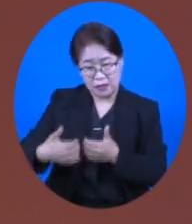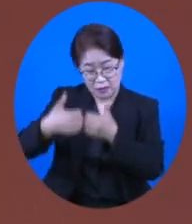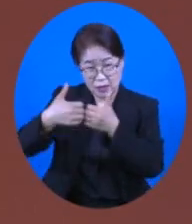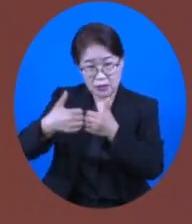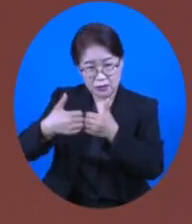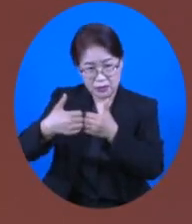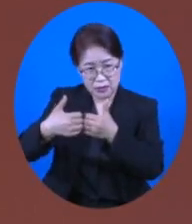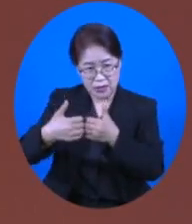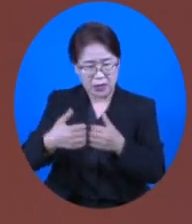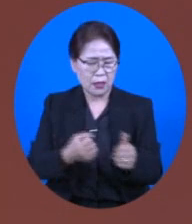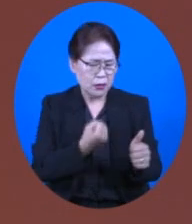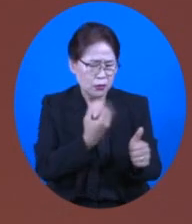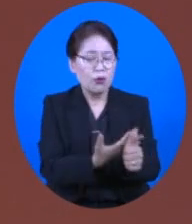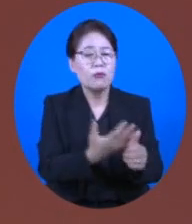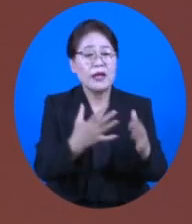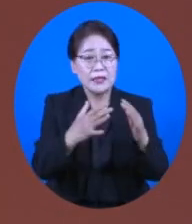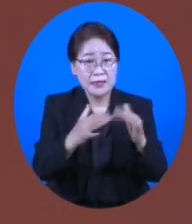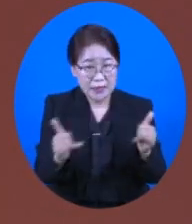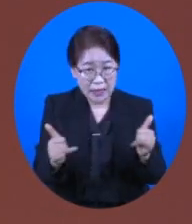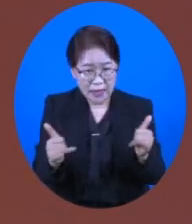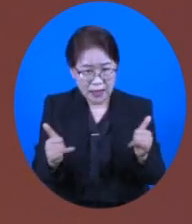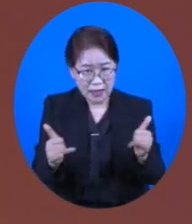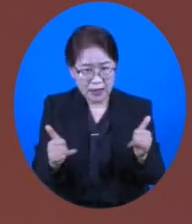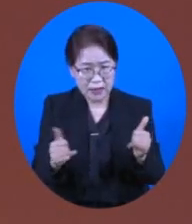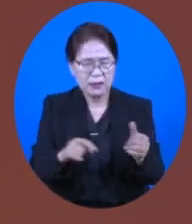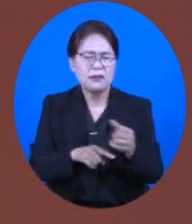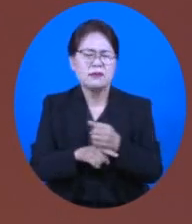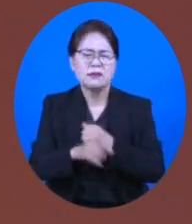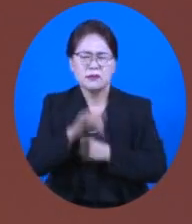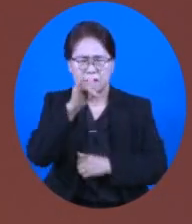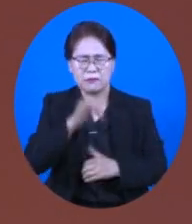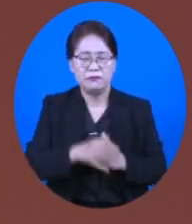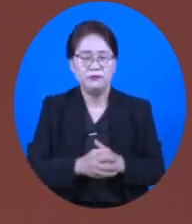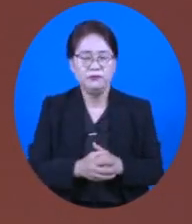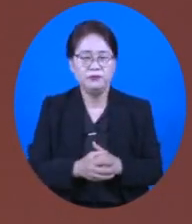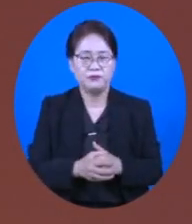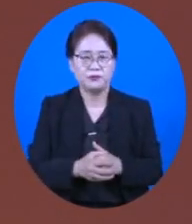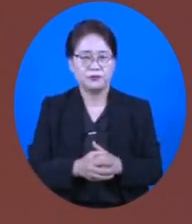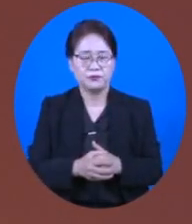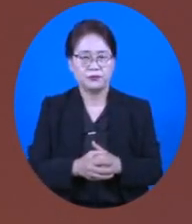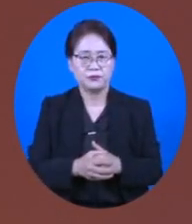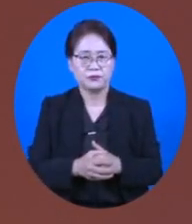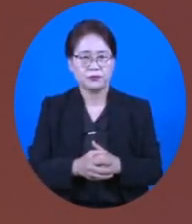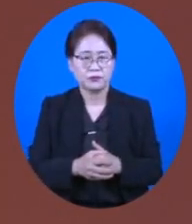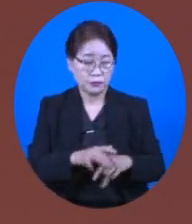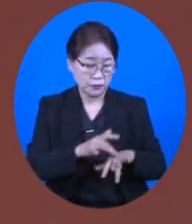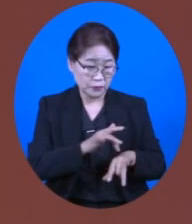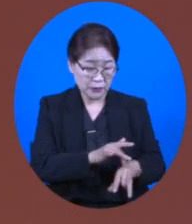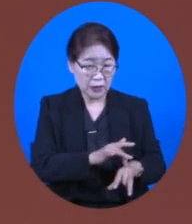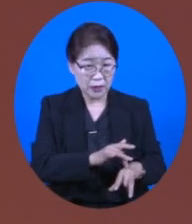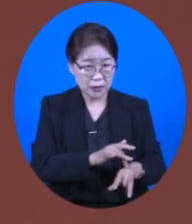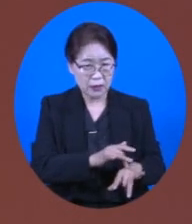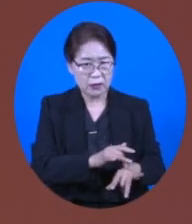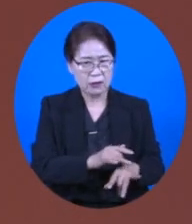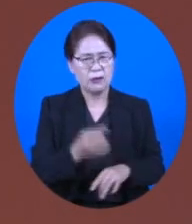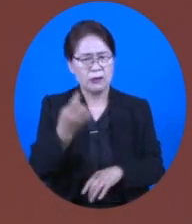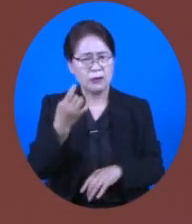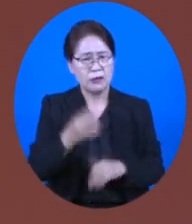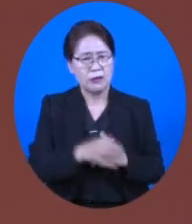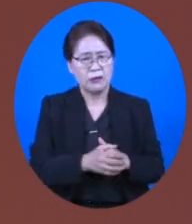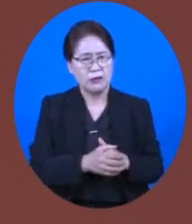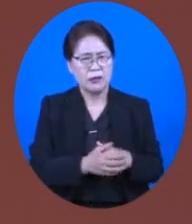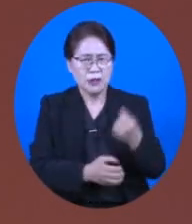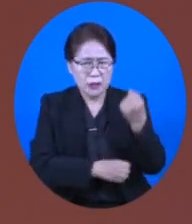대적자, 고발자라고 하는 그런 뜻을 가지고 있어요. 그러니까 사탄은 본질적으로 어떤 존재냐